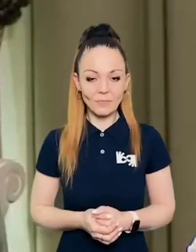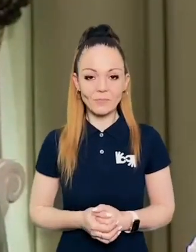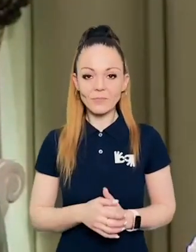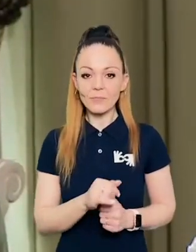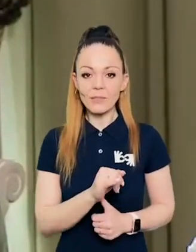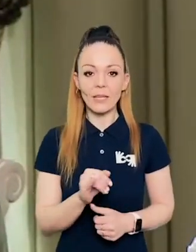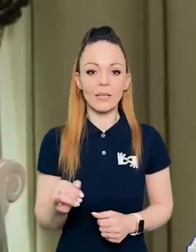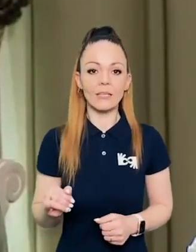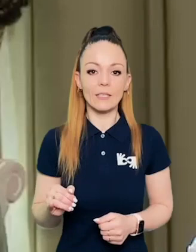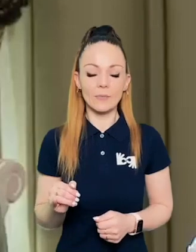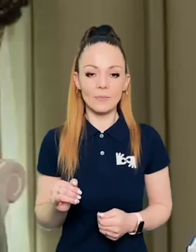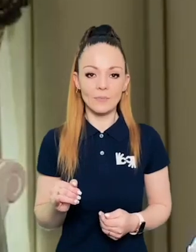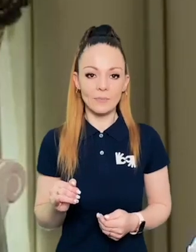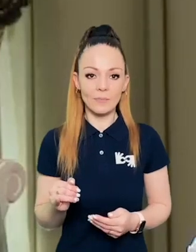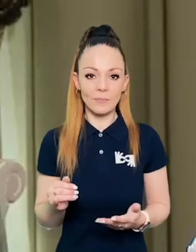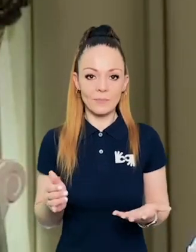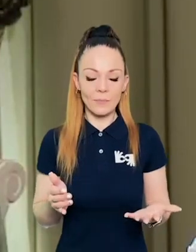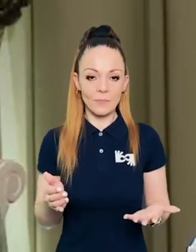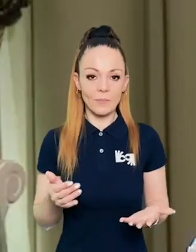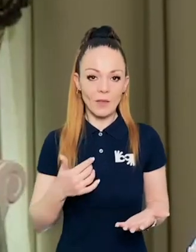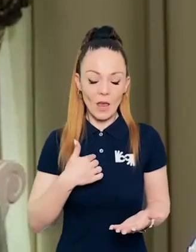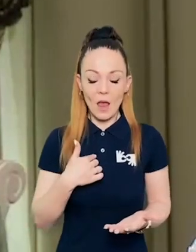Зазвичай це так.